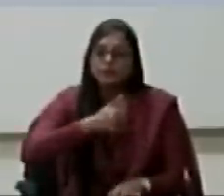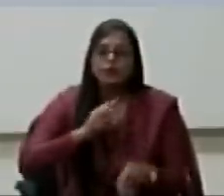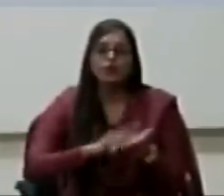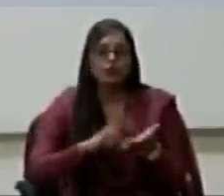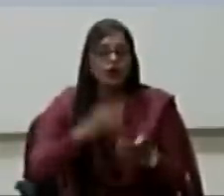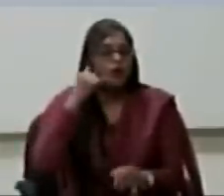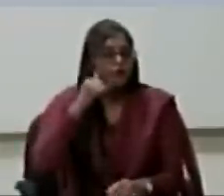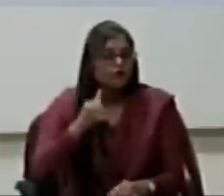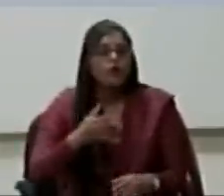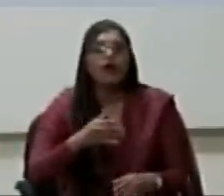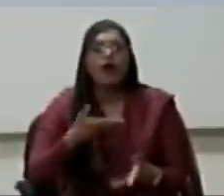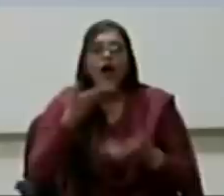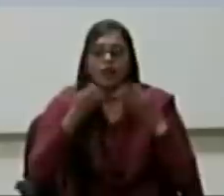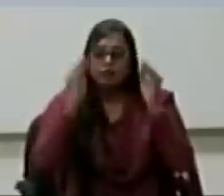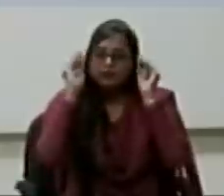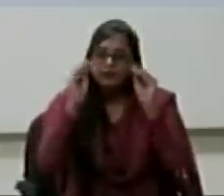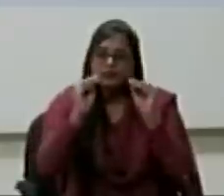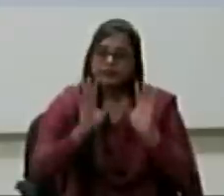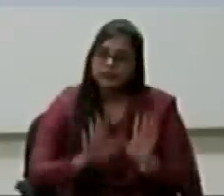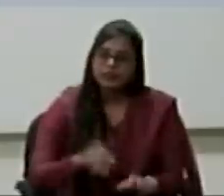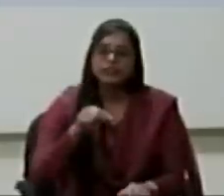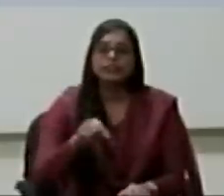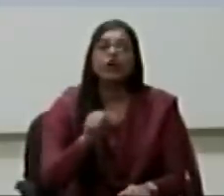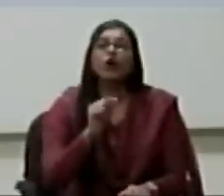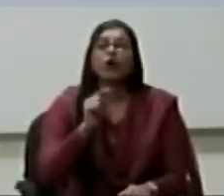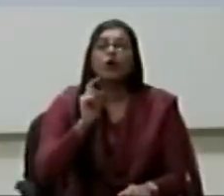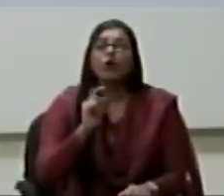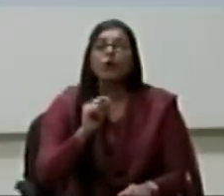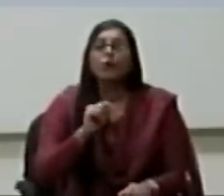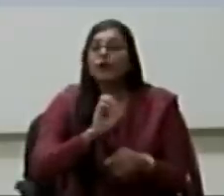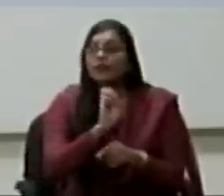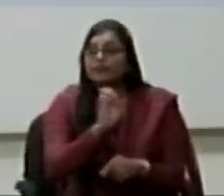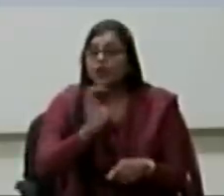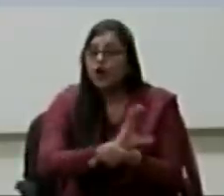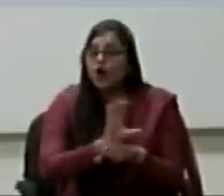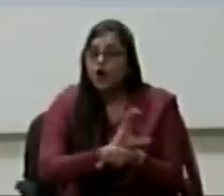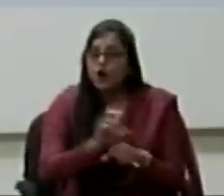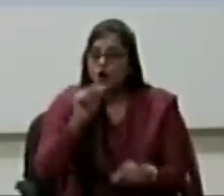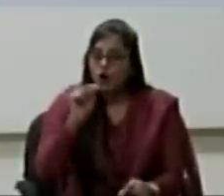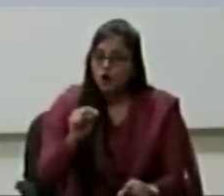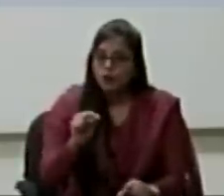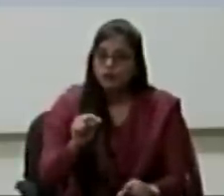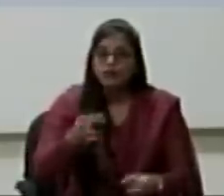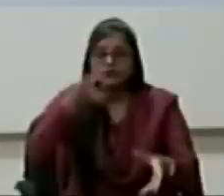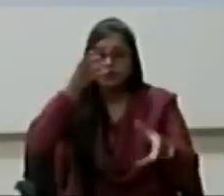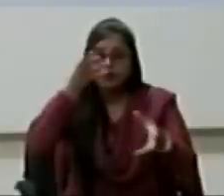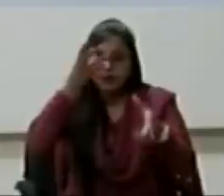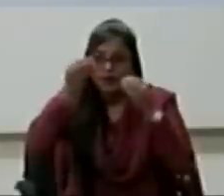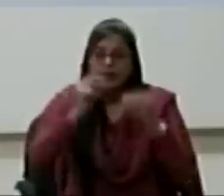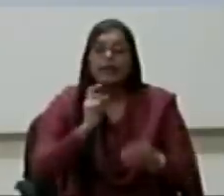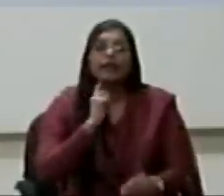দেন এবং এ পর্যন্ত অনলাইনে প্রশিক্ষণপ্রাপ্ত চিকিৎসকের সংখ্যা মোট